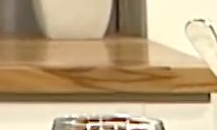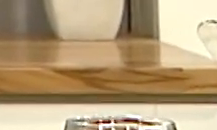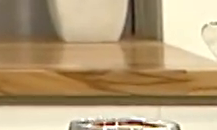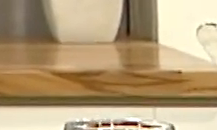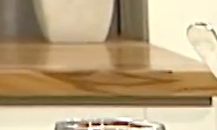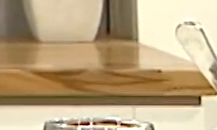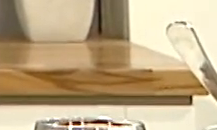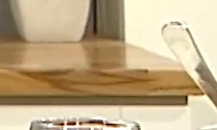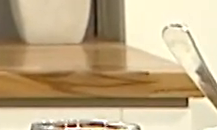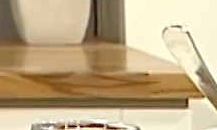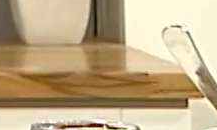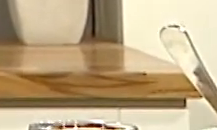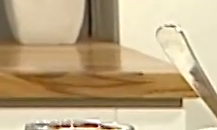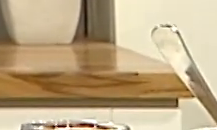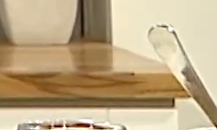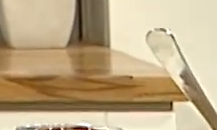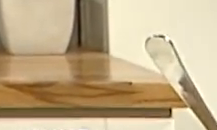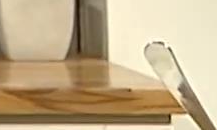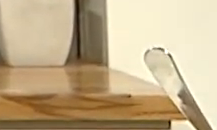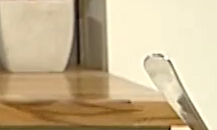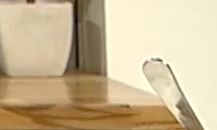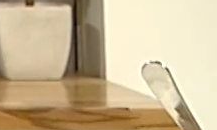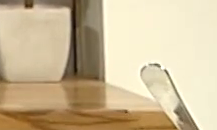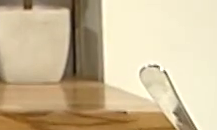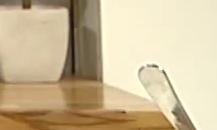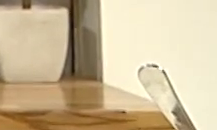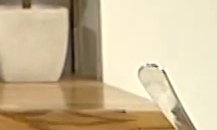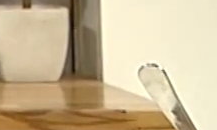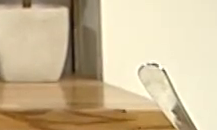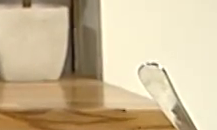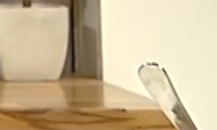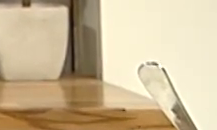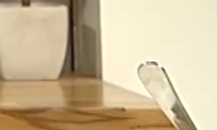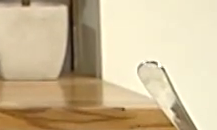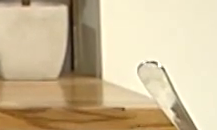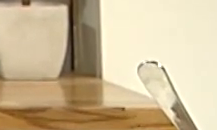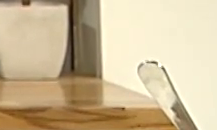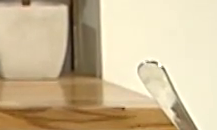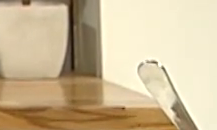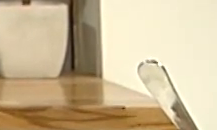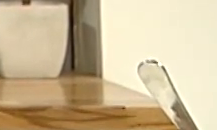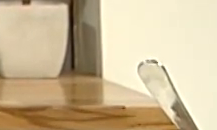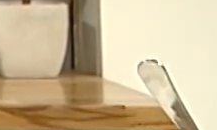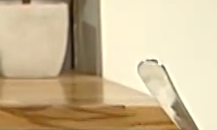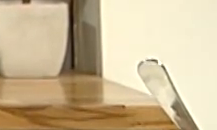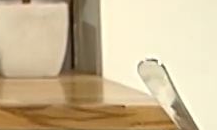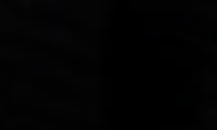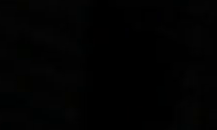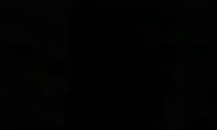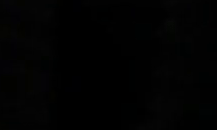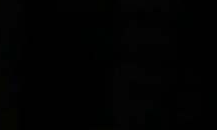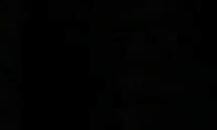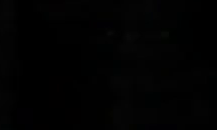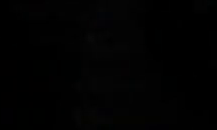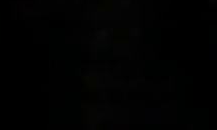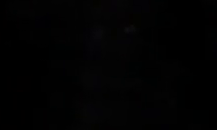pidelerimi biraz hani böyle bayatlamış olan pidelerimi doğradım hazırladım Ancak hani nasıl doğrandığını tekrar